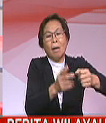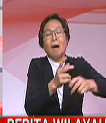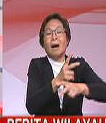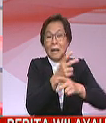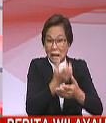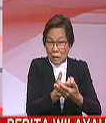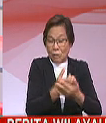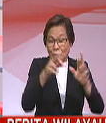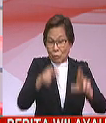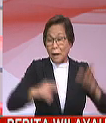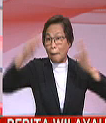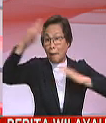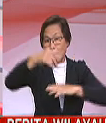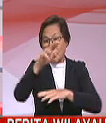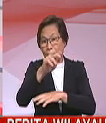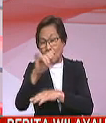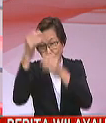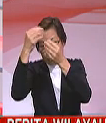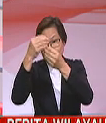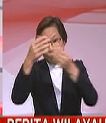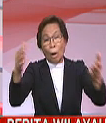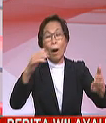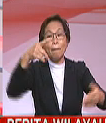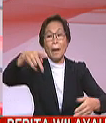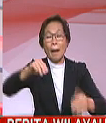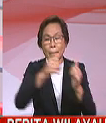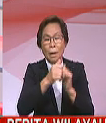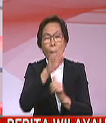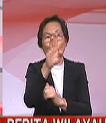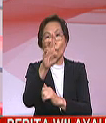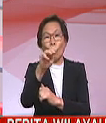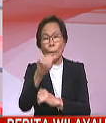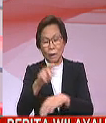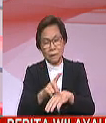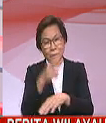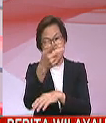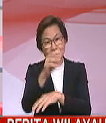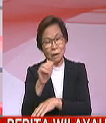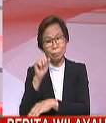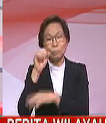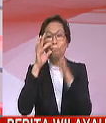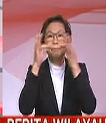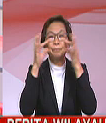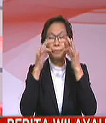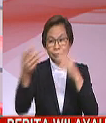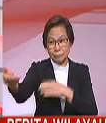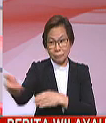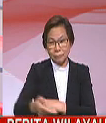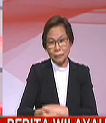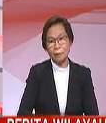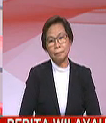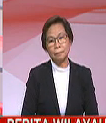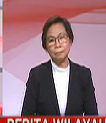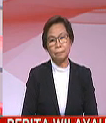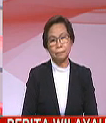Malaysia Permai yang diumumkan Perdana Menteri semalam. Perinciannya bersama Bu Mawin di RTM Kuching. Silakan.